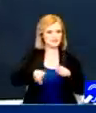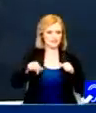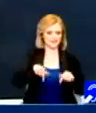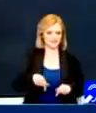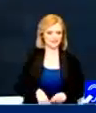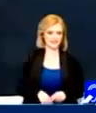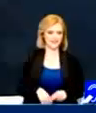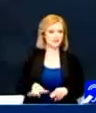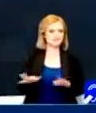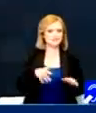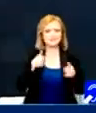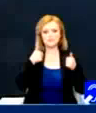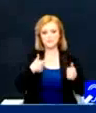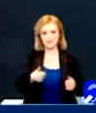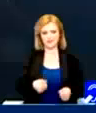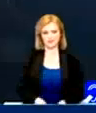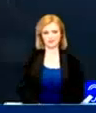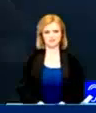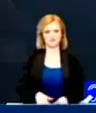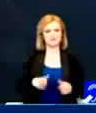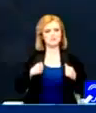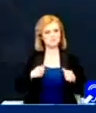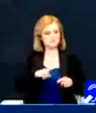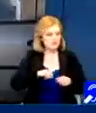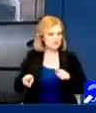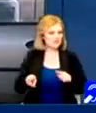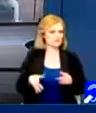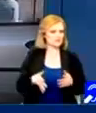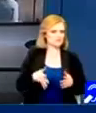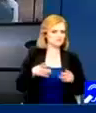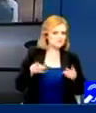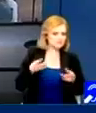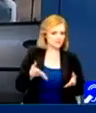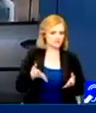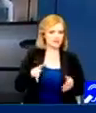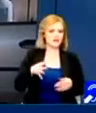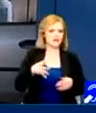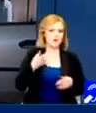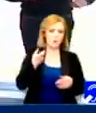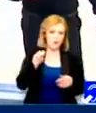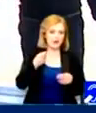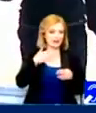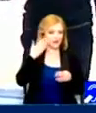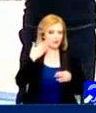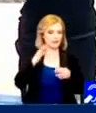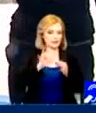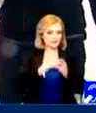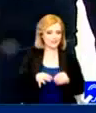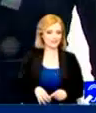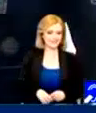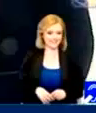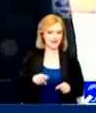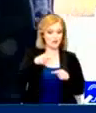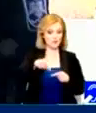Se desfășoară foarte bine aici. Adică lejer, foarte repede merge. Mai degrabă la România, orea că merge mai greu. Chiar dacă acum punctele